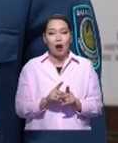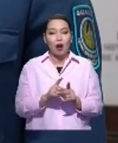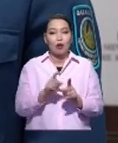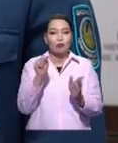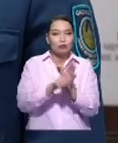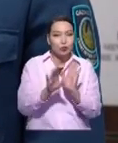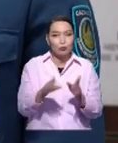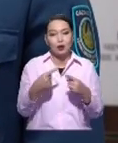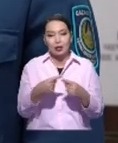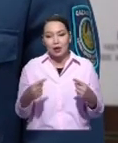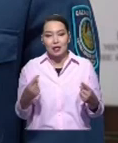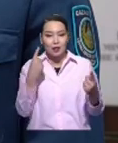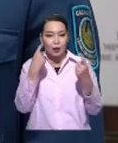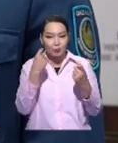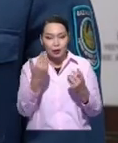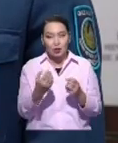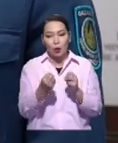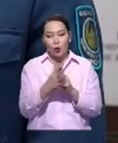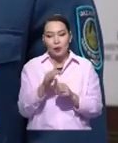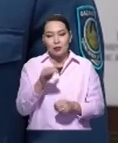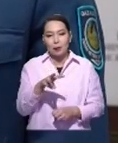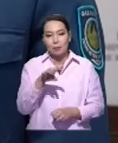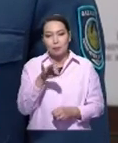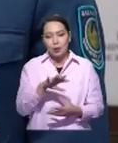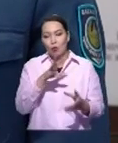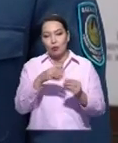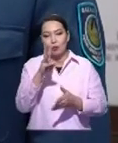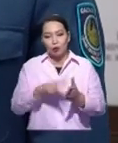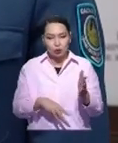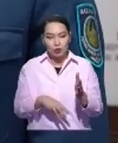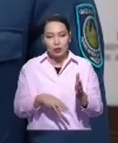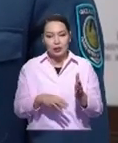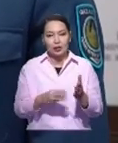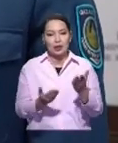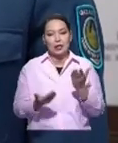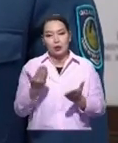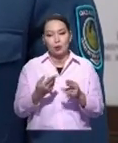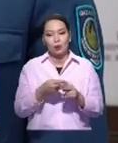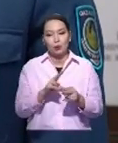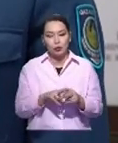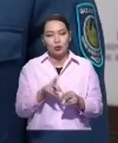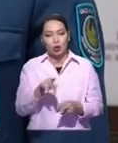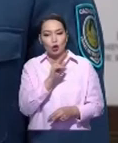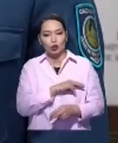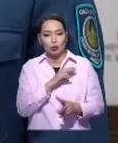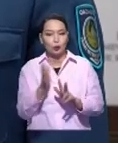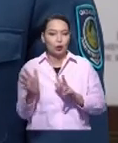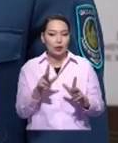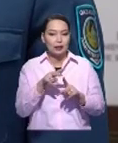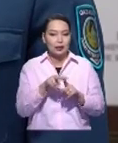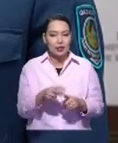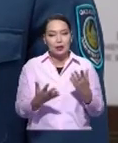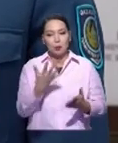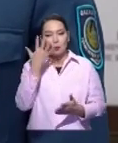хабарлама бойынша 5000 айлық есептік көрсеткіш мөлшерде айыппұл салуға, не сол мөлшерде түзеу жұмыстарына, не 5 жылға